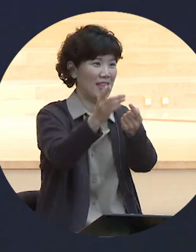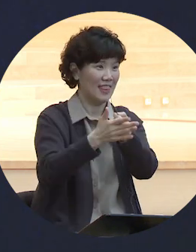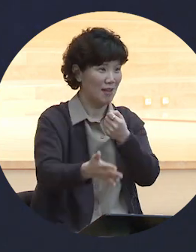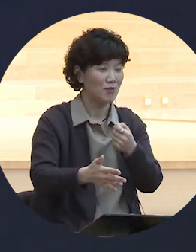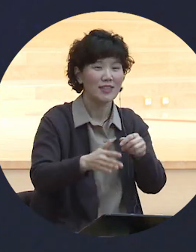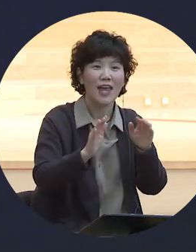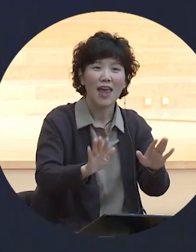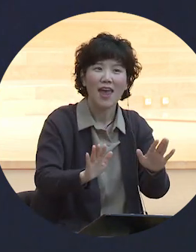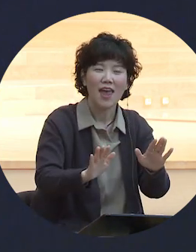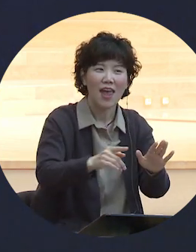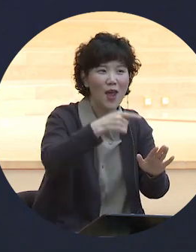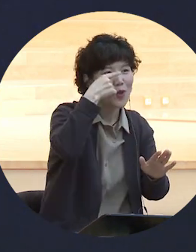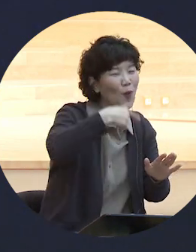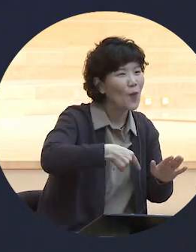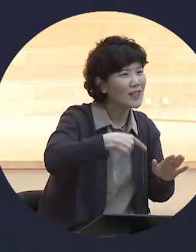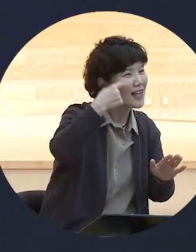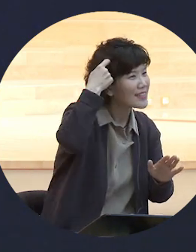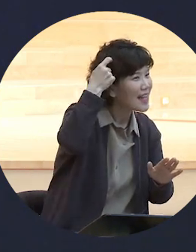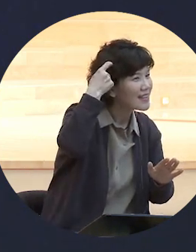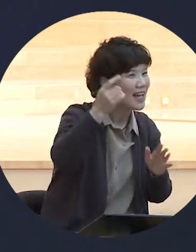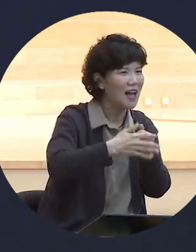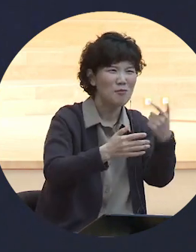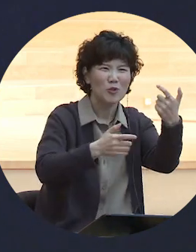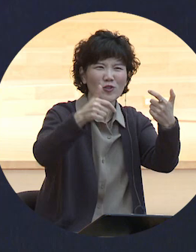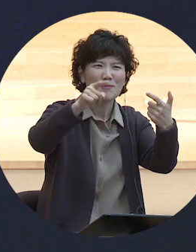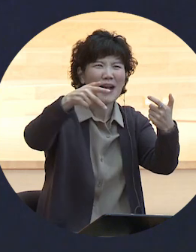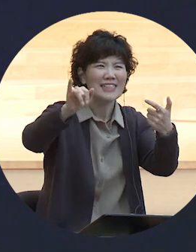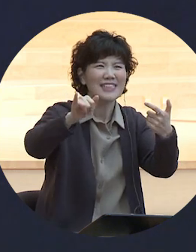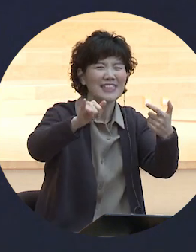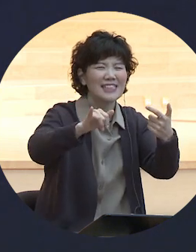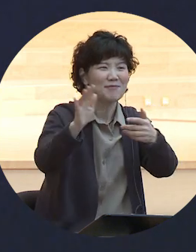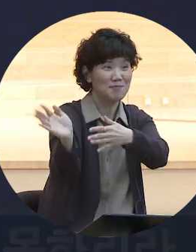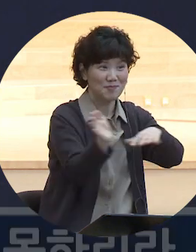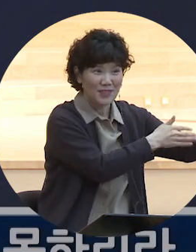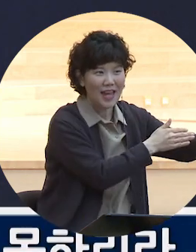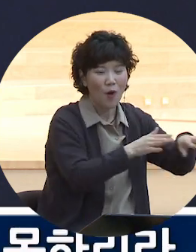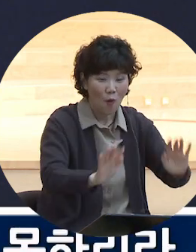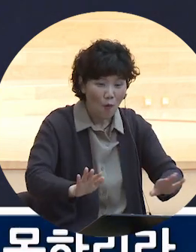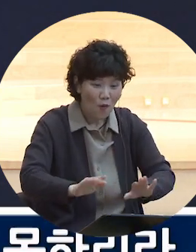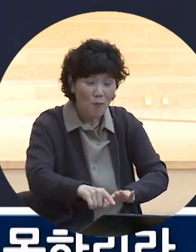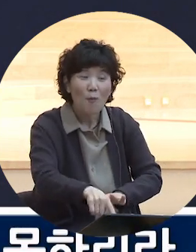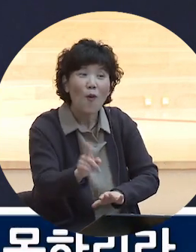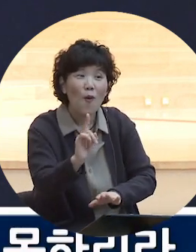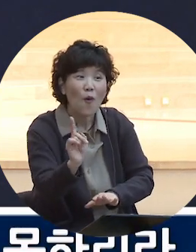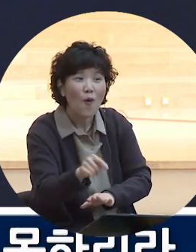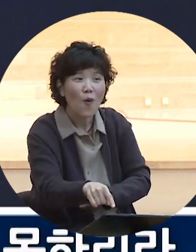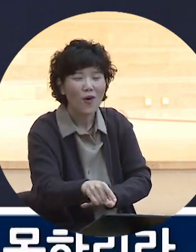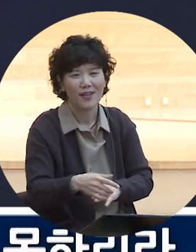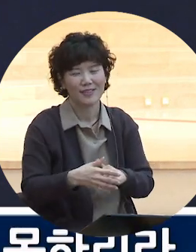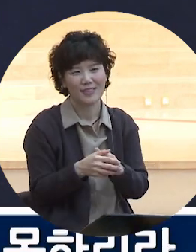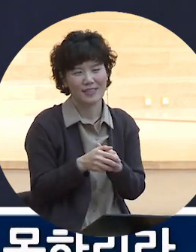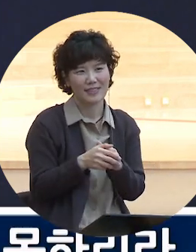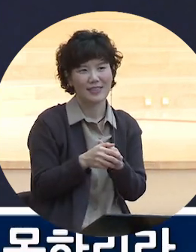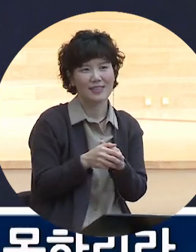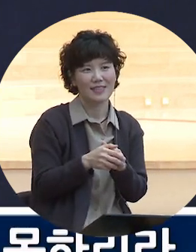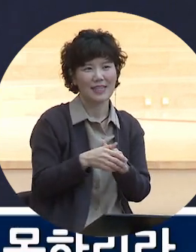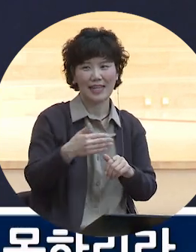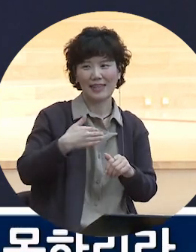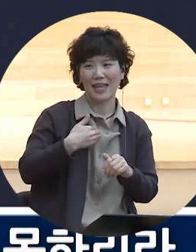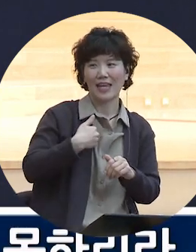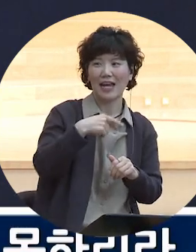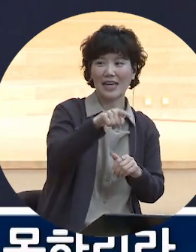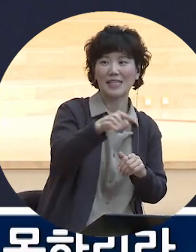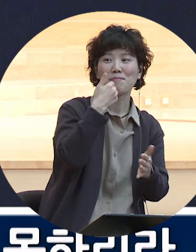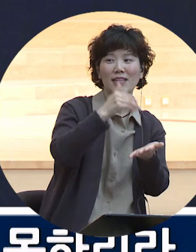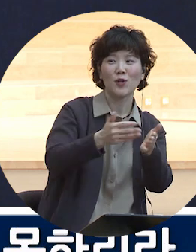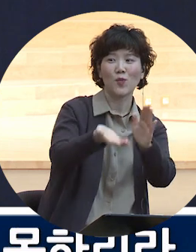뭐 동양사상 뭐 60간지 그 정도가 아니라 오늘 본문에 뭐라고 말해? 다시 같이 읽습니다. 시작. 내가 이